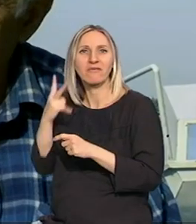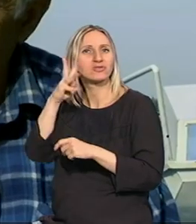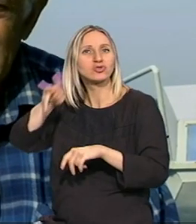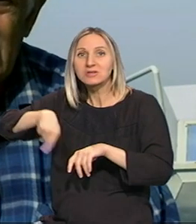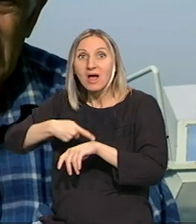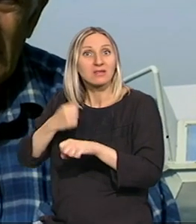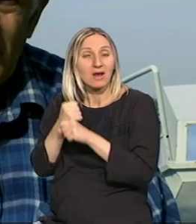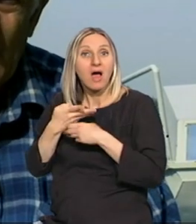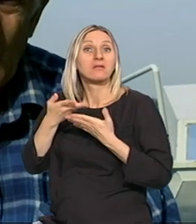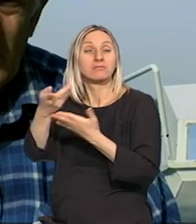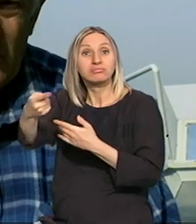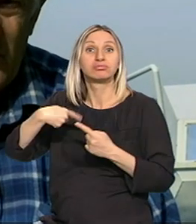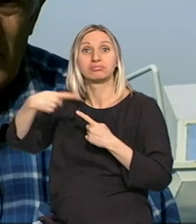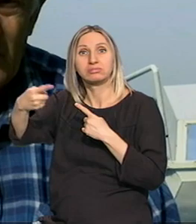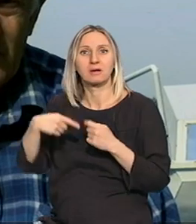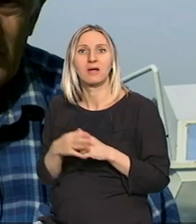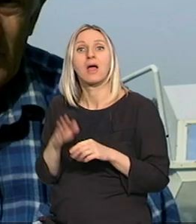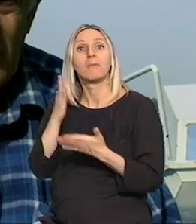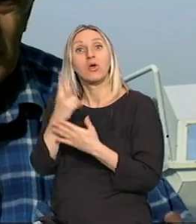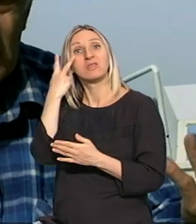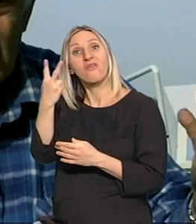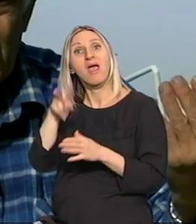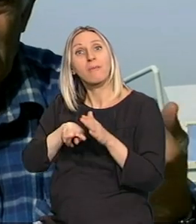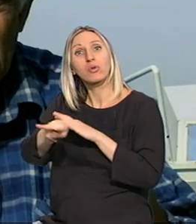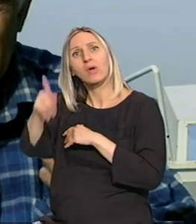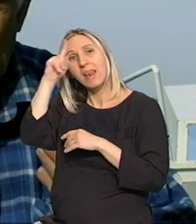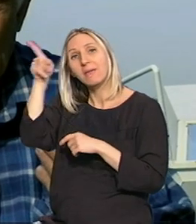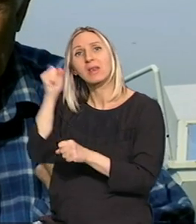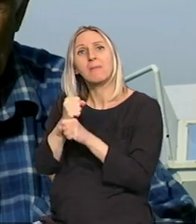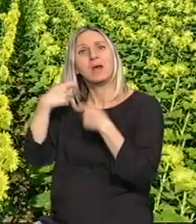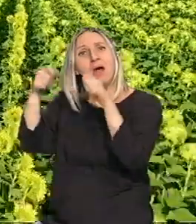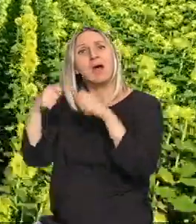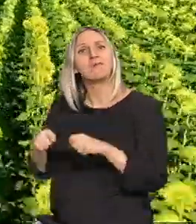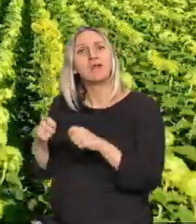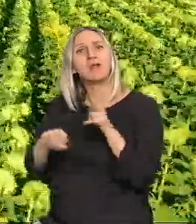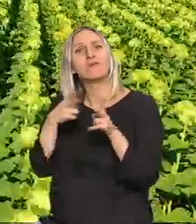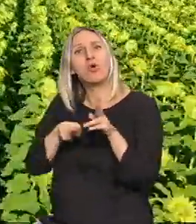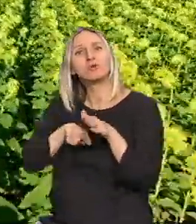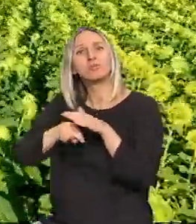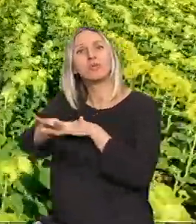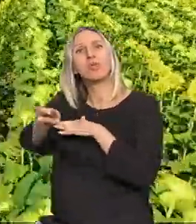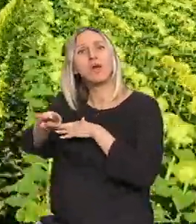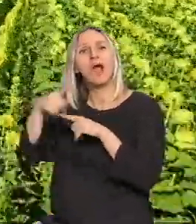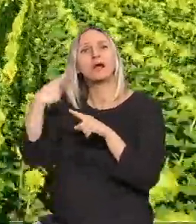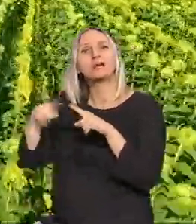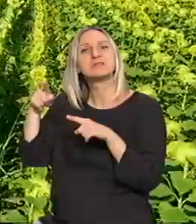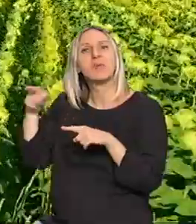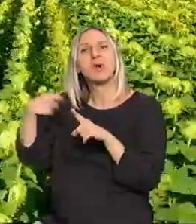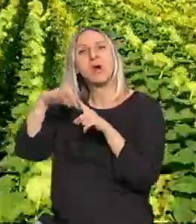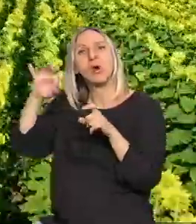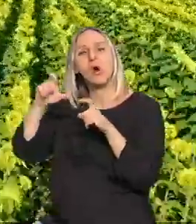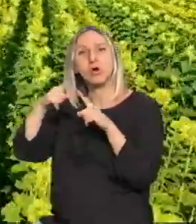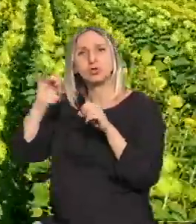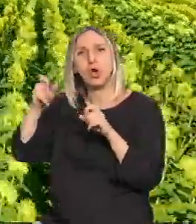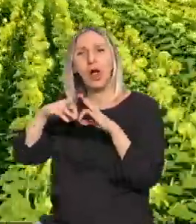Ovde su dolazile pruge, dve. Nemci su napravili prugu, vozili su ugalj iz Kostolca ovde